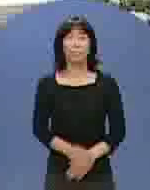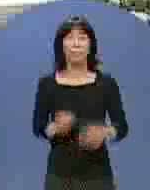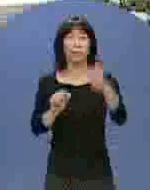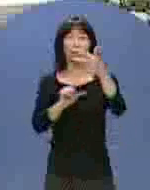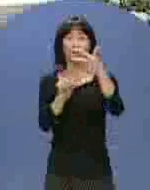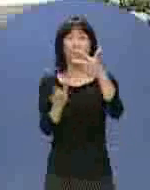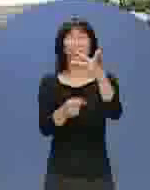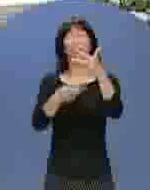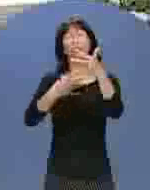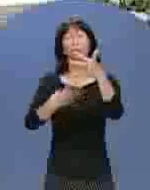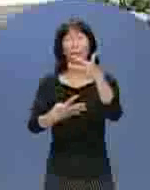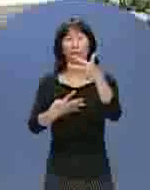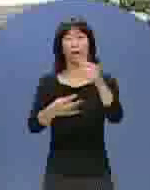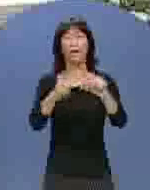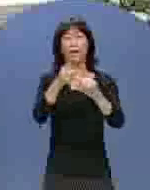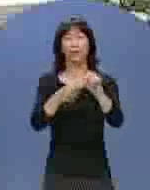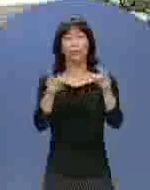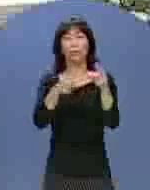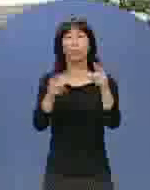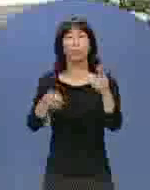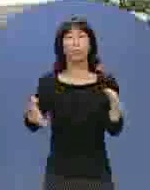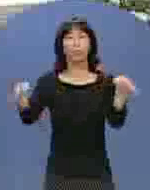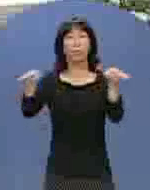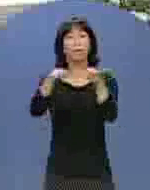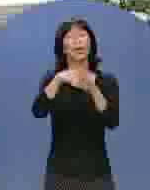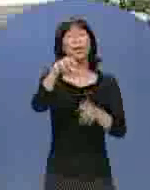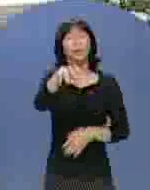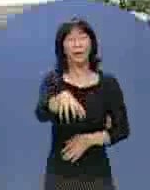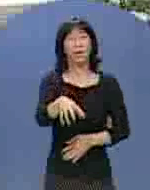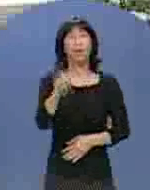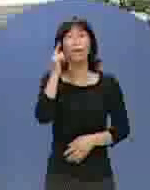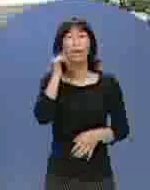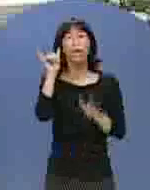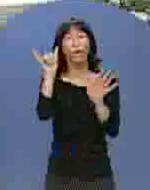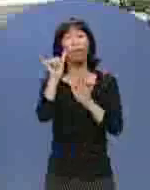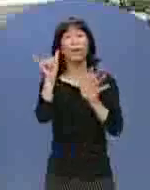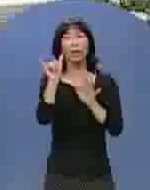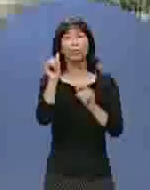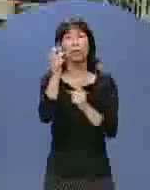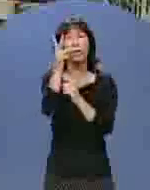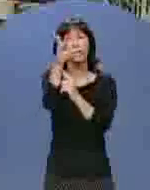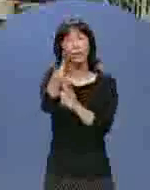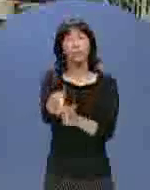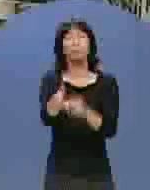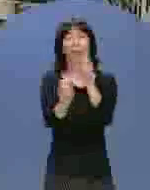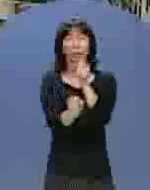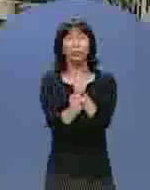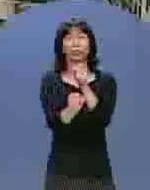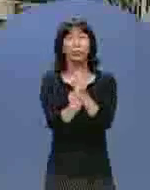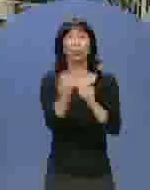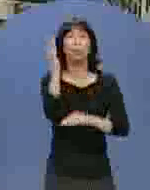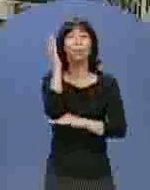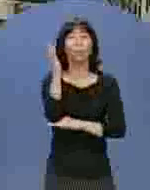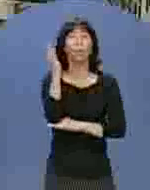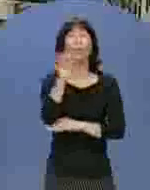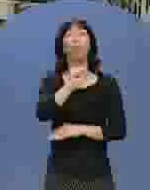7月4日中央公民館で親子で七夕飾りを作ろう講座が開かれました。